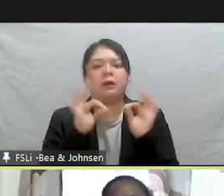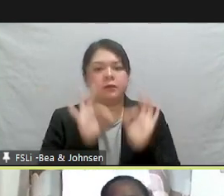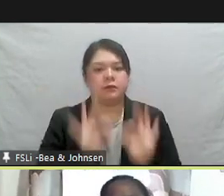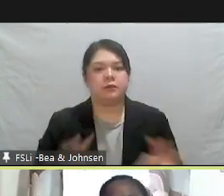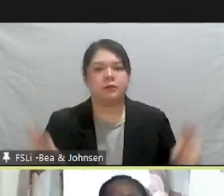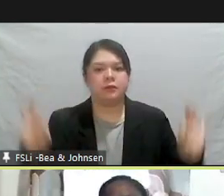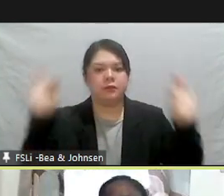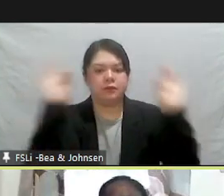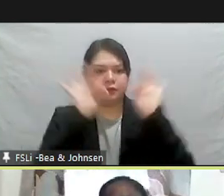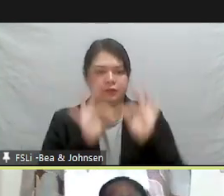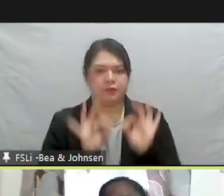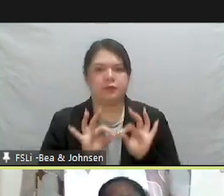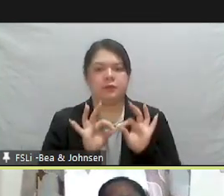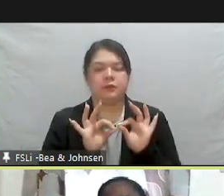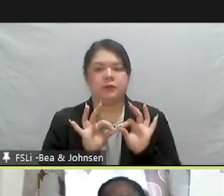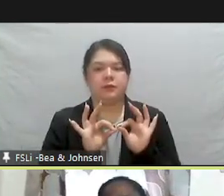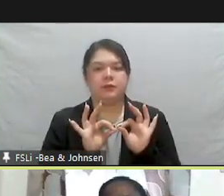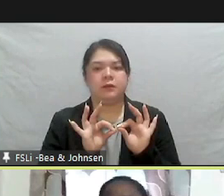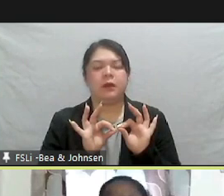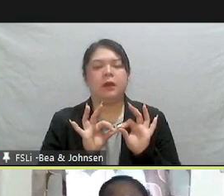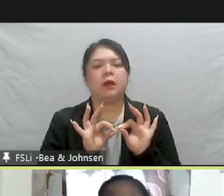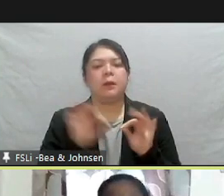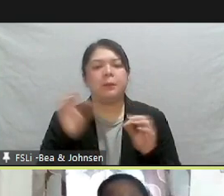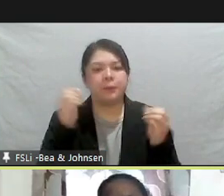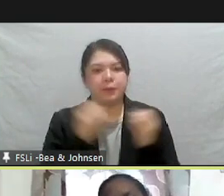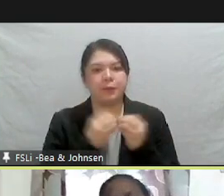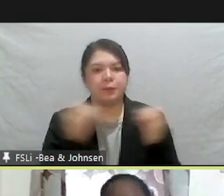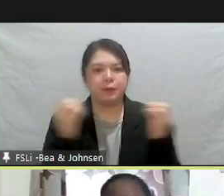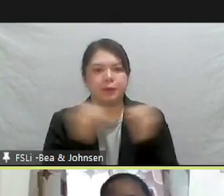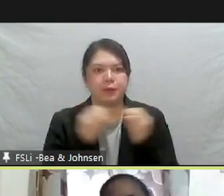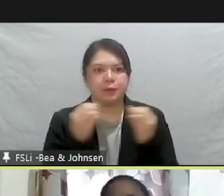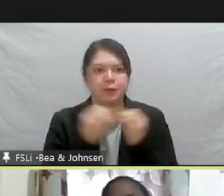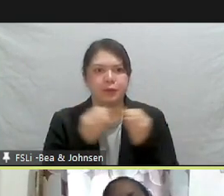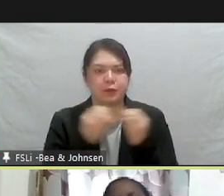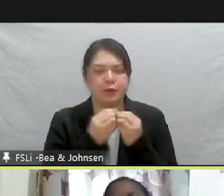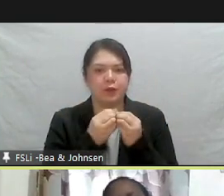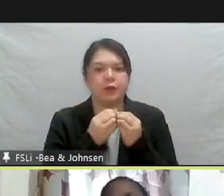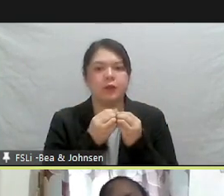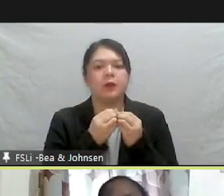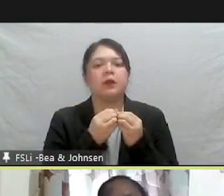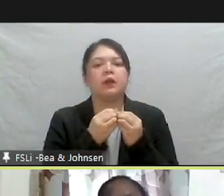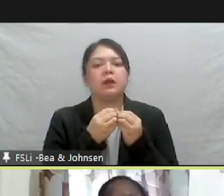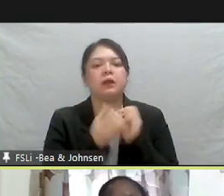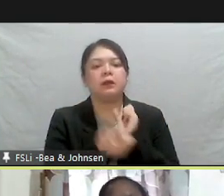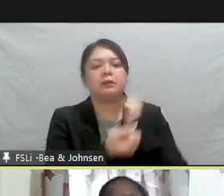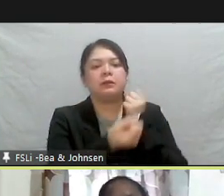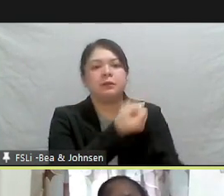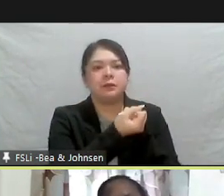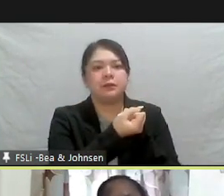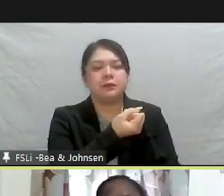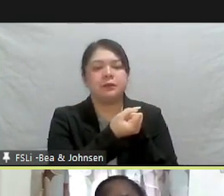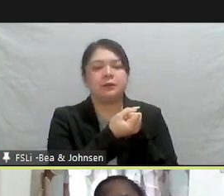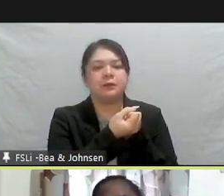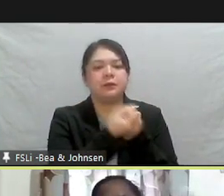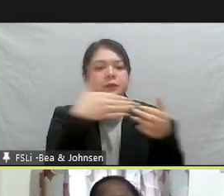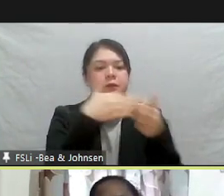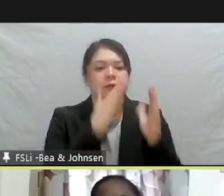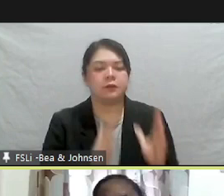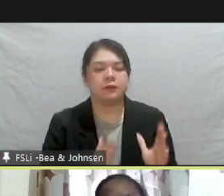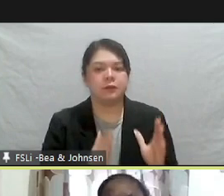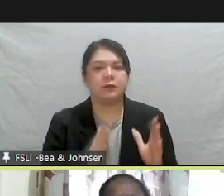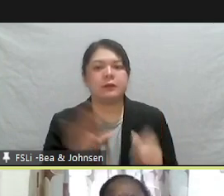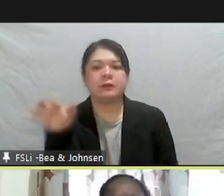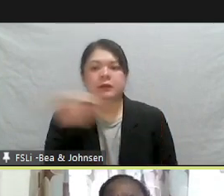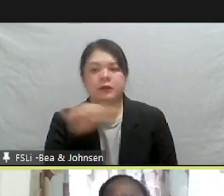mas nagiging ano ba ito, mas magiging mapanglaho ang mga estudyante, gaya po sa aming mga